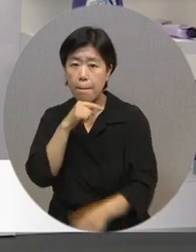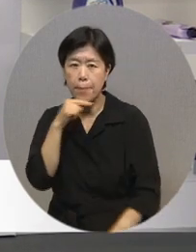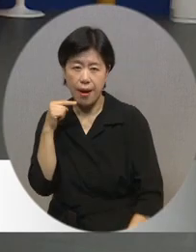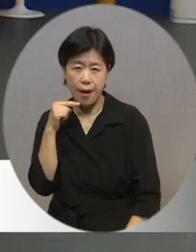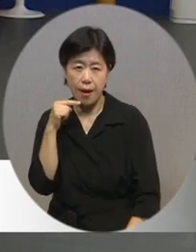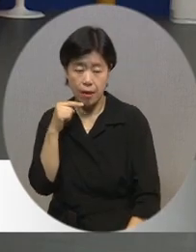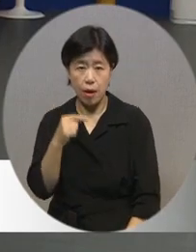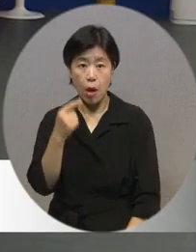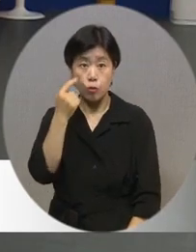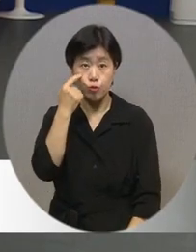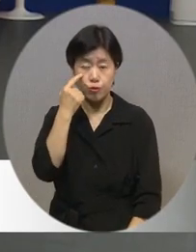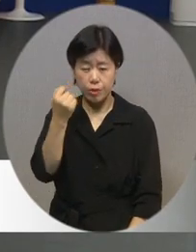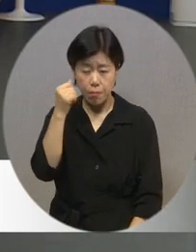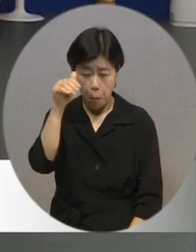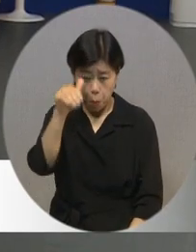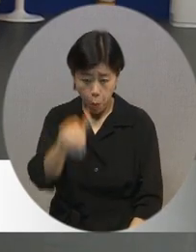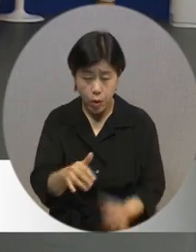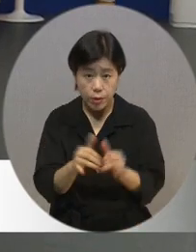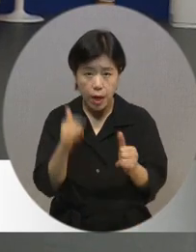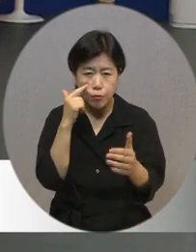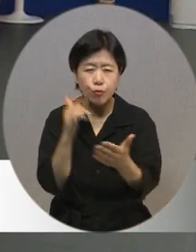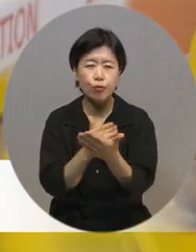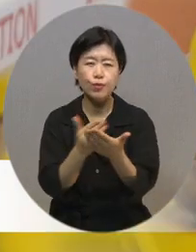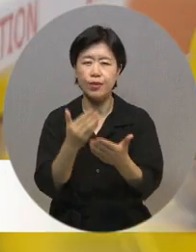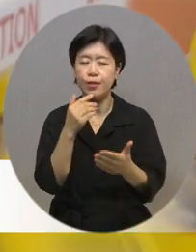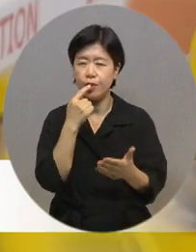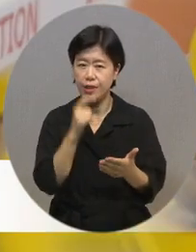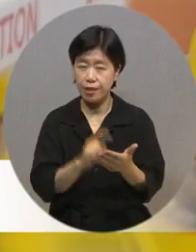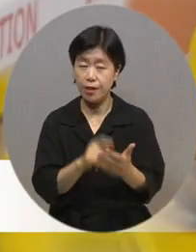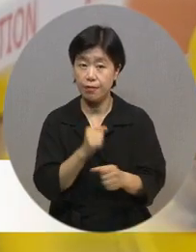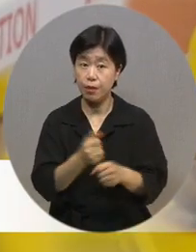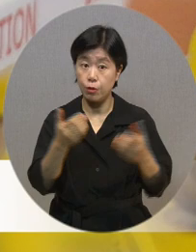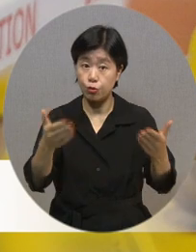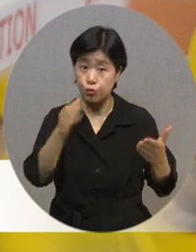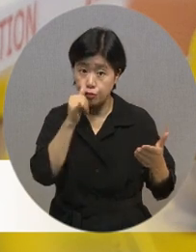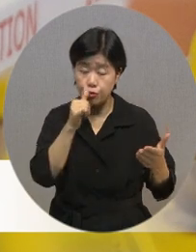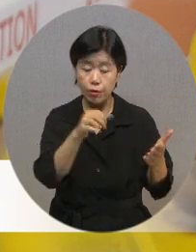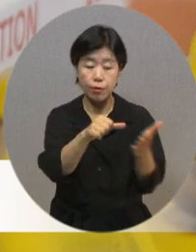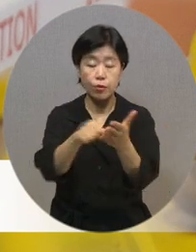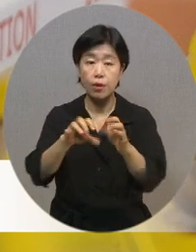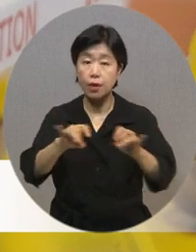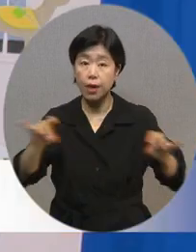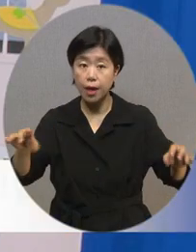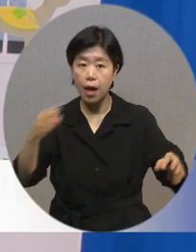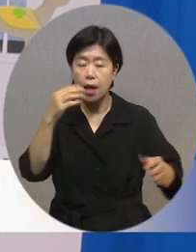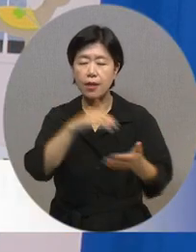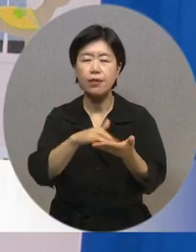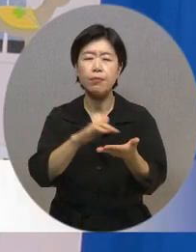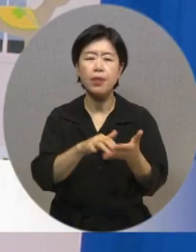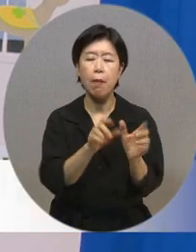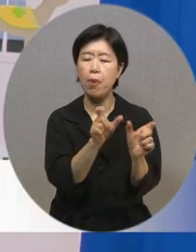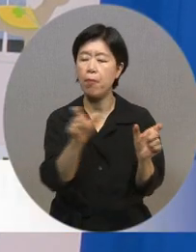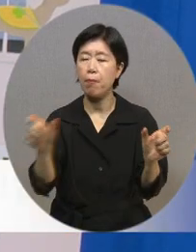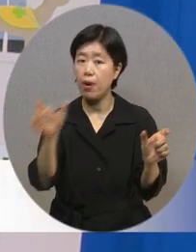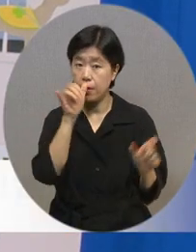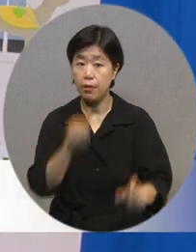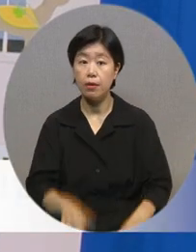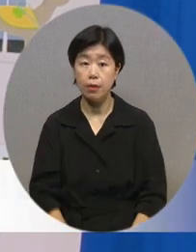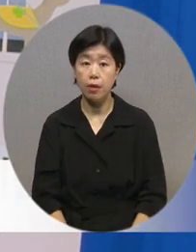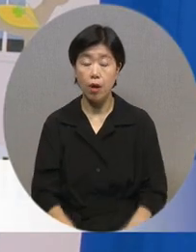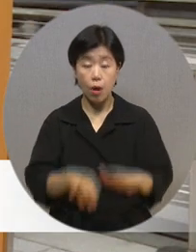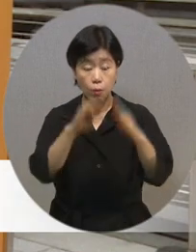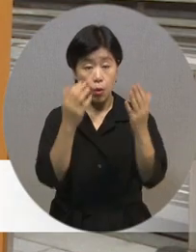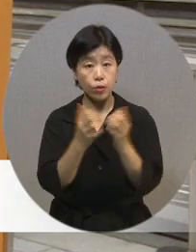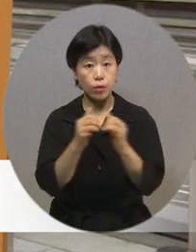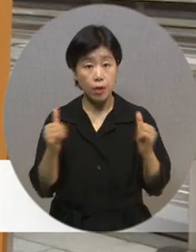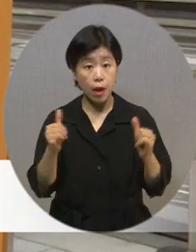저시력자도 물품을 쉽게 구분할 수 있고 모든 상품에는 점자가 표기돼 있습니다. 모두가 편하게 이용할 수